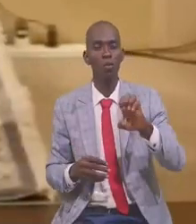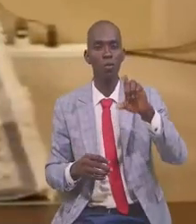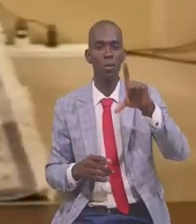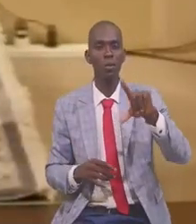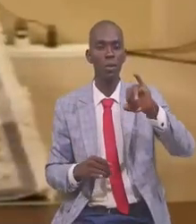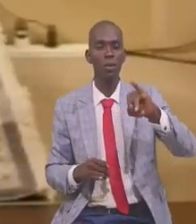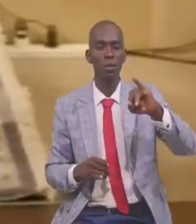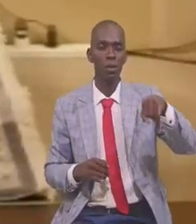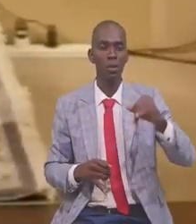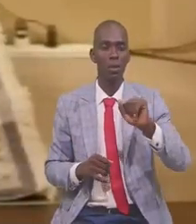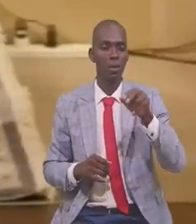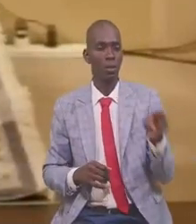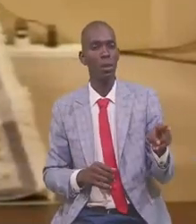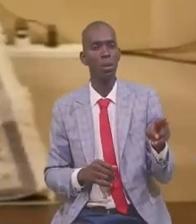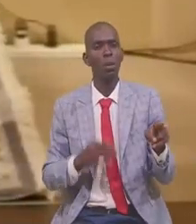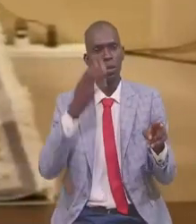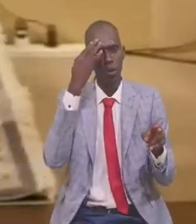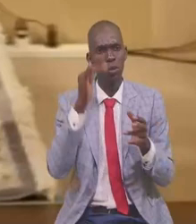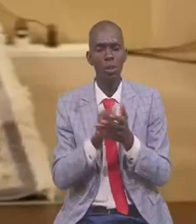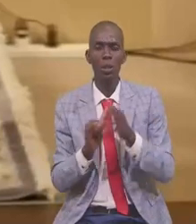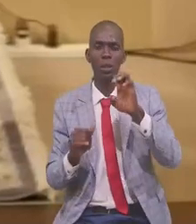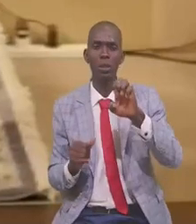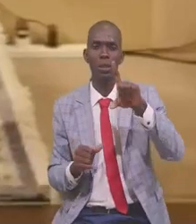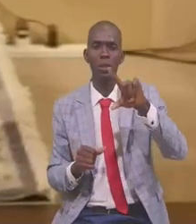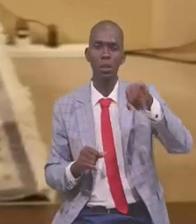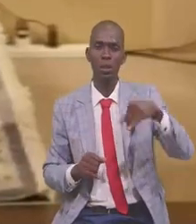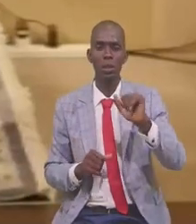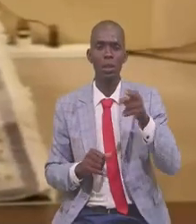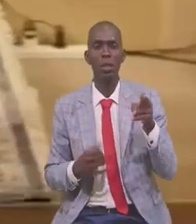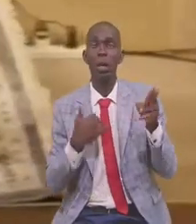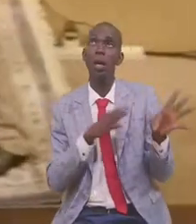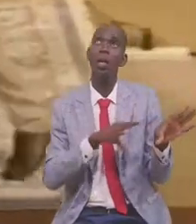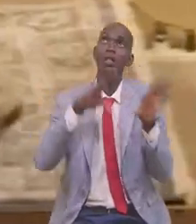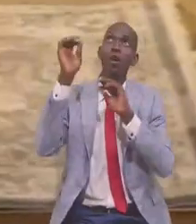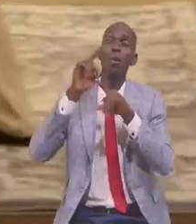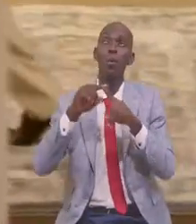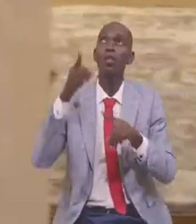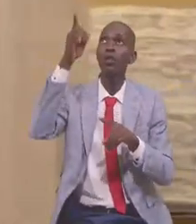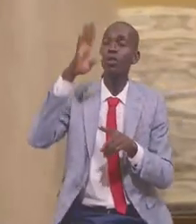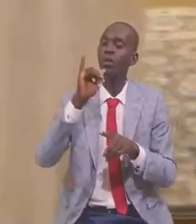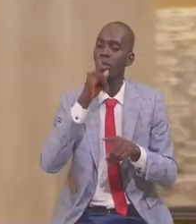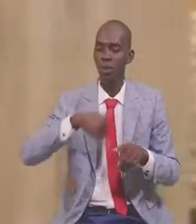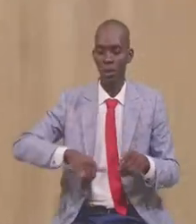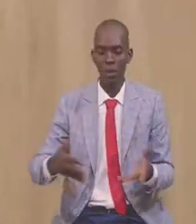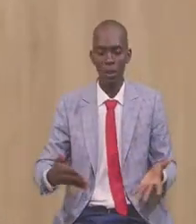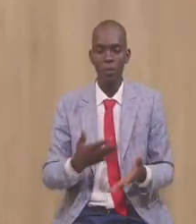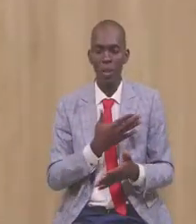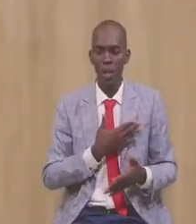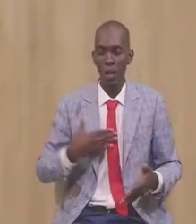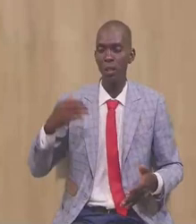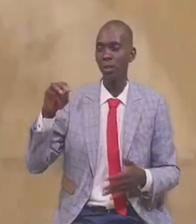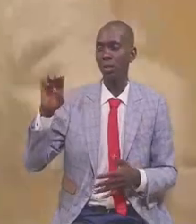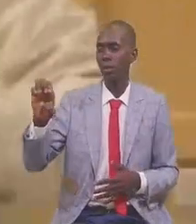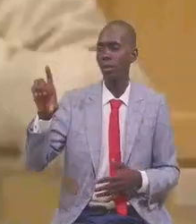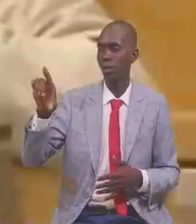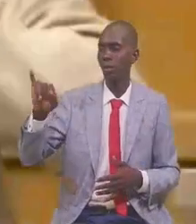partis, mais le Dieu d'Élie est toujours là. Et il roula le manteau et pop d'abord,